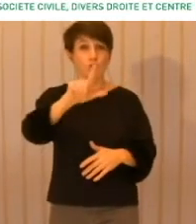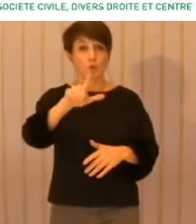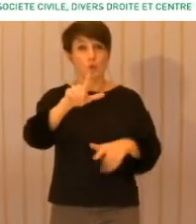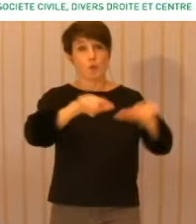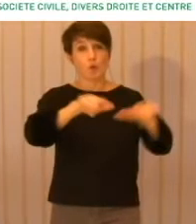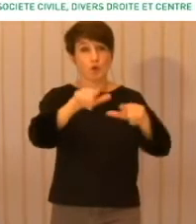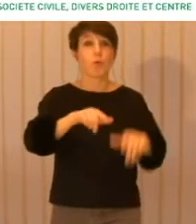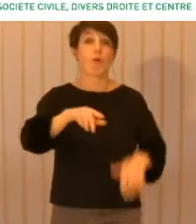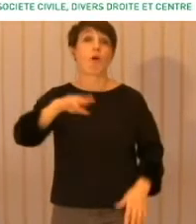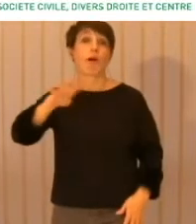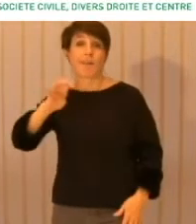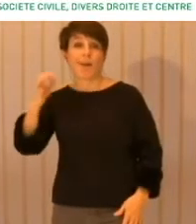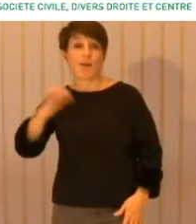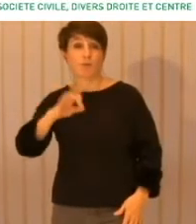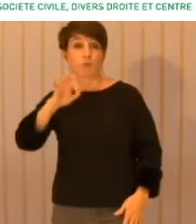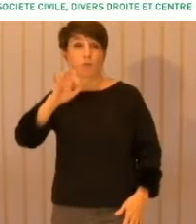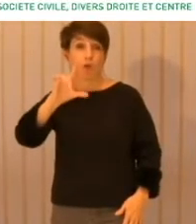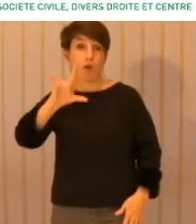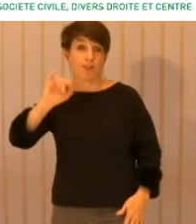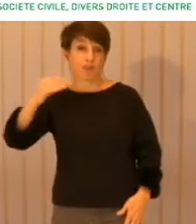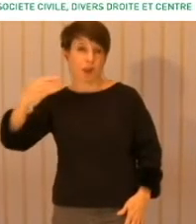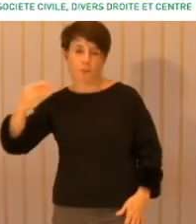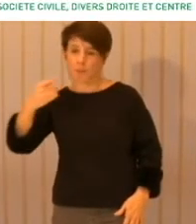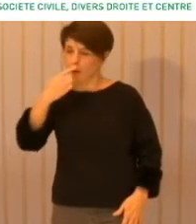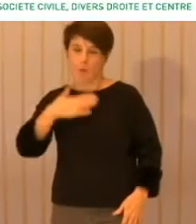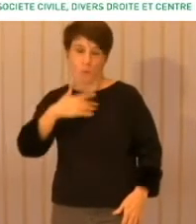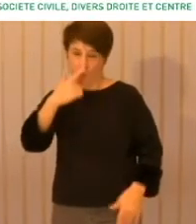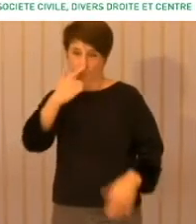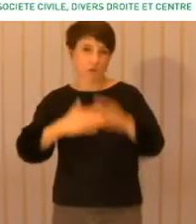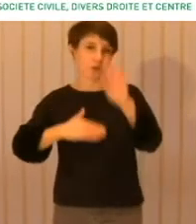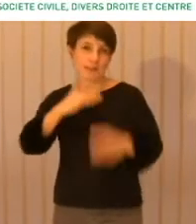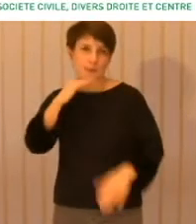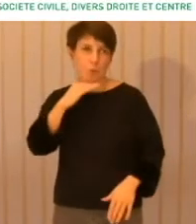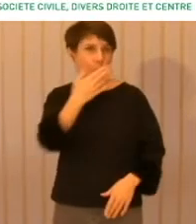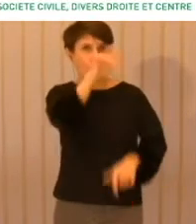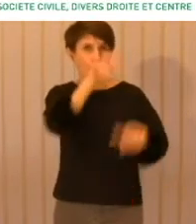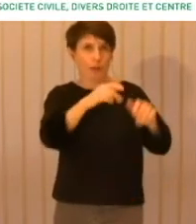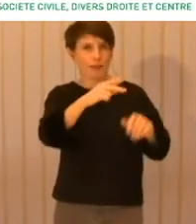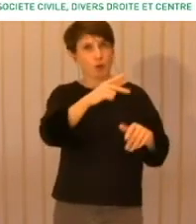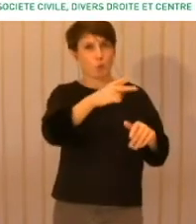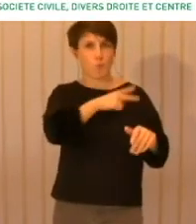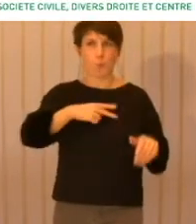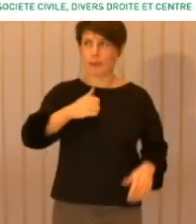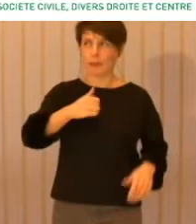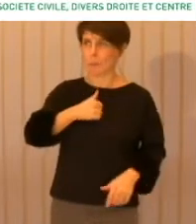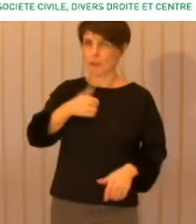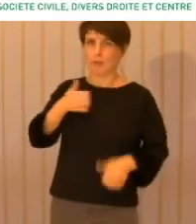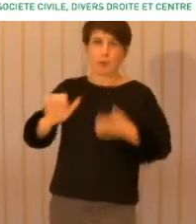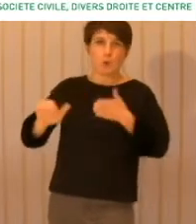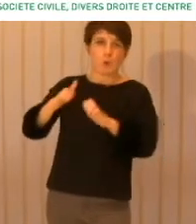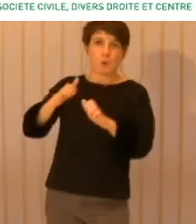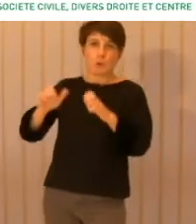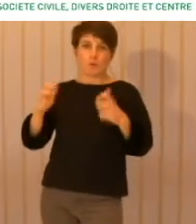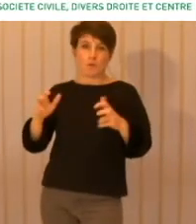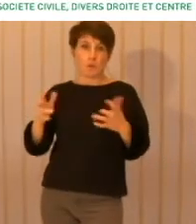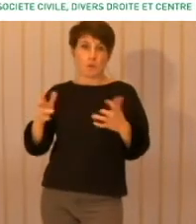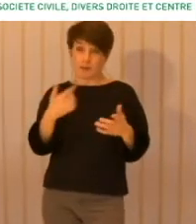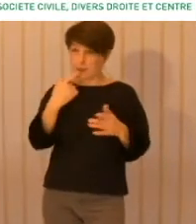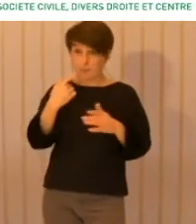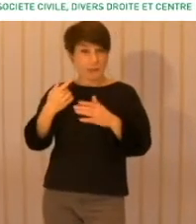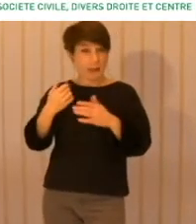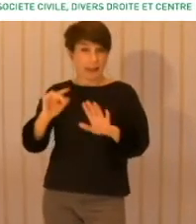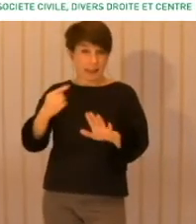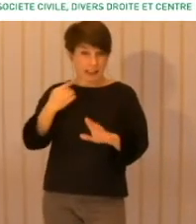c'est-à-dire effectivement un chiffre trop élevé pour ceux qui vont acquérir, et vous ne rompez pas les échecs du passé.